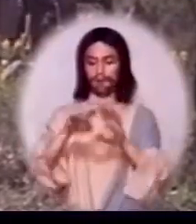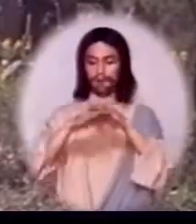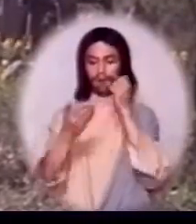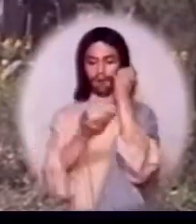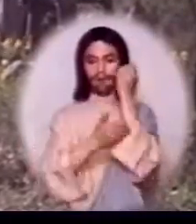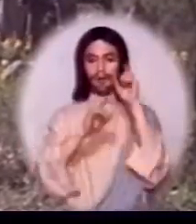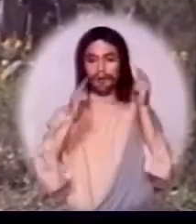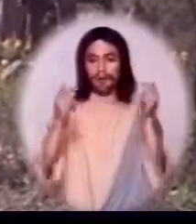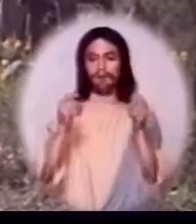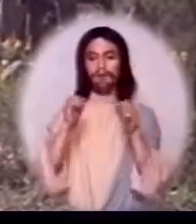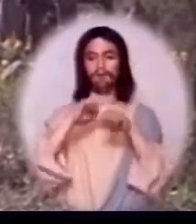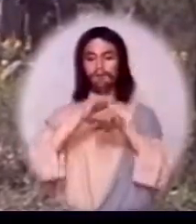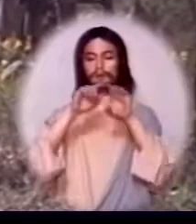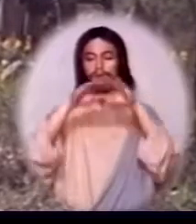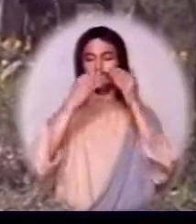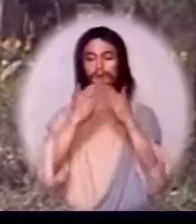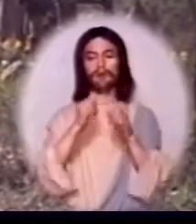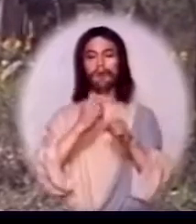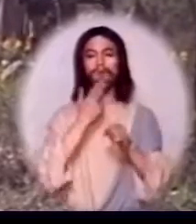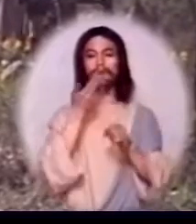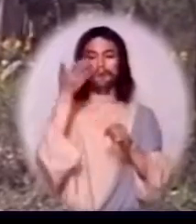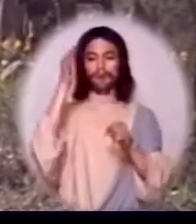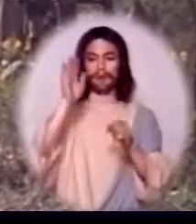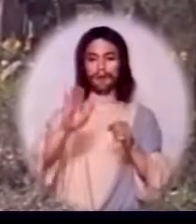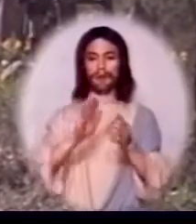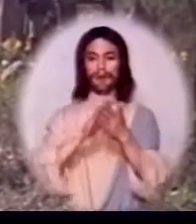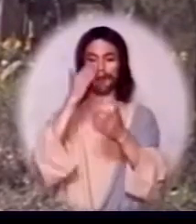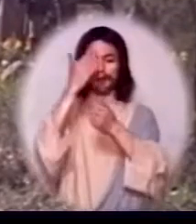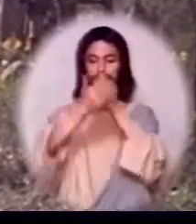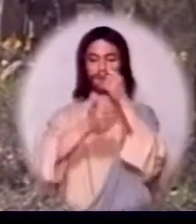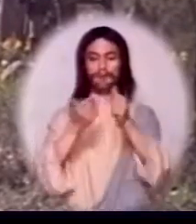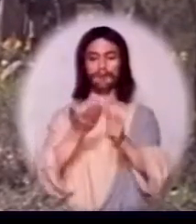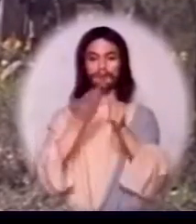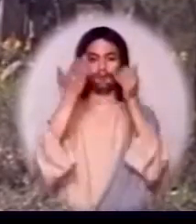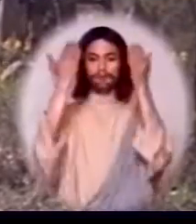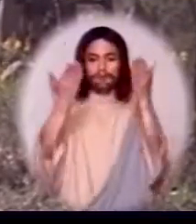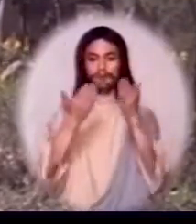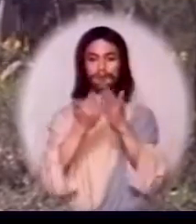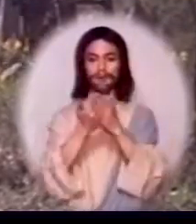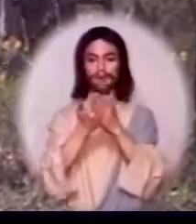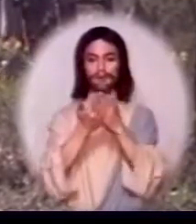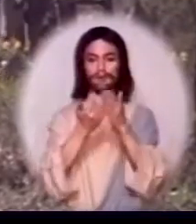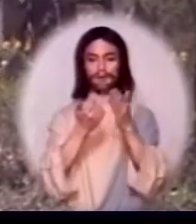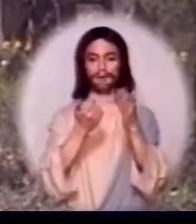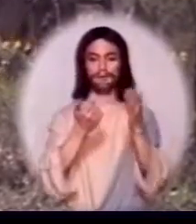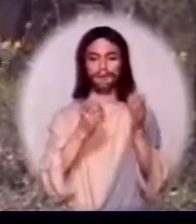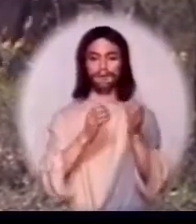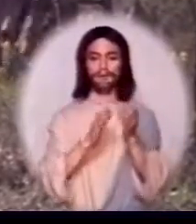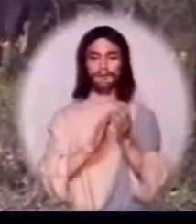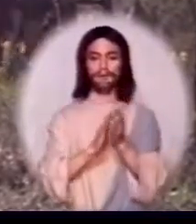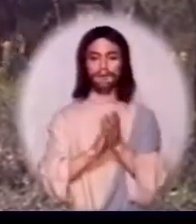심지도 아니하고 거두지도 아니하며 골방도 없고 창고도 없으되 하나님께서 기르시니